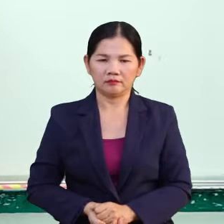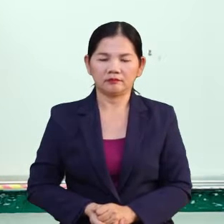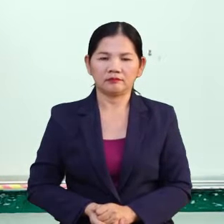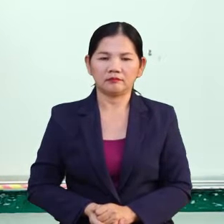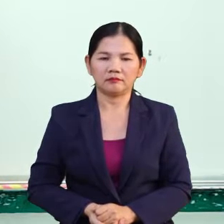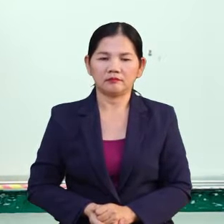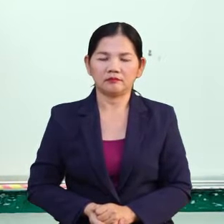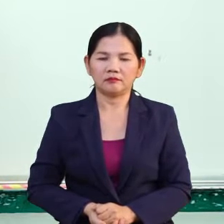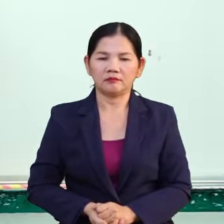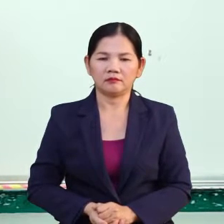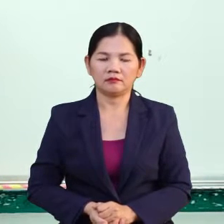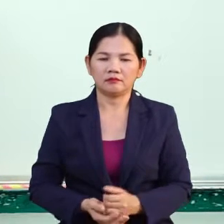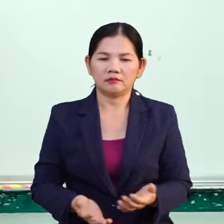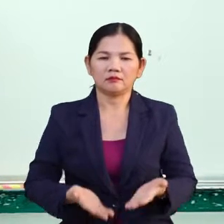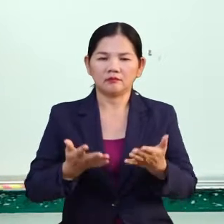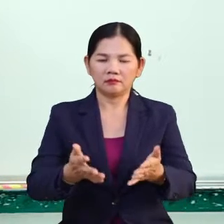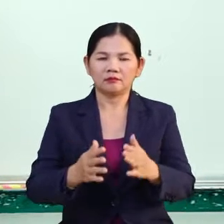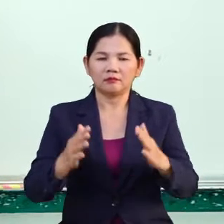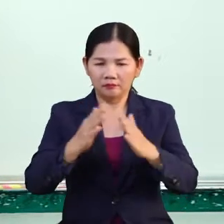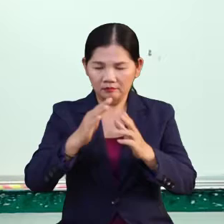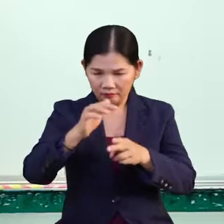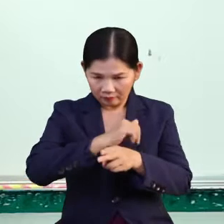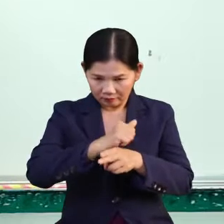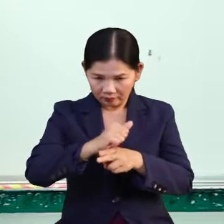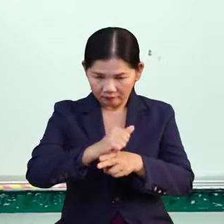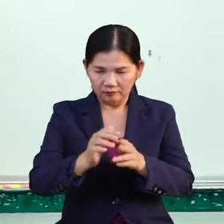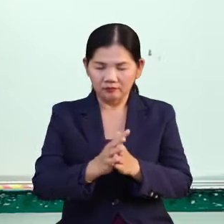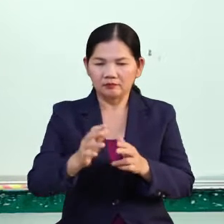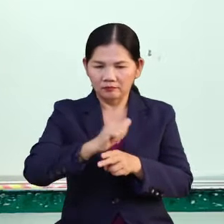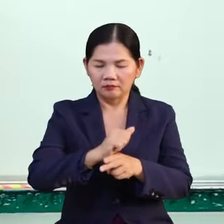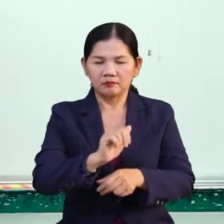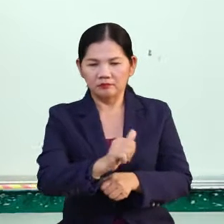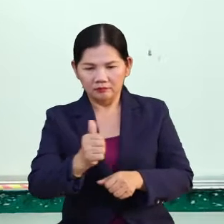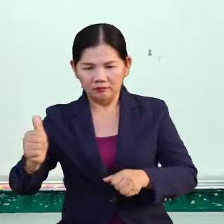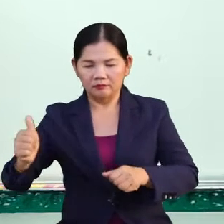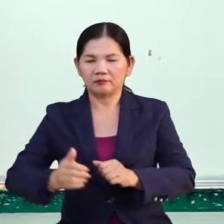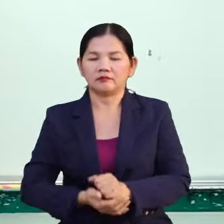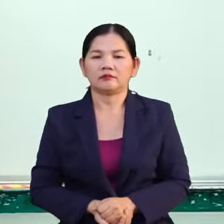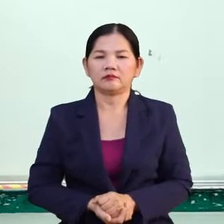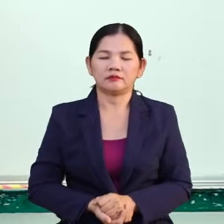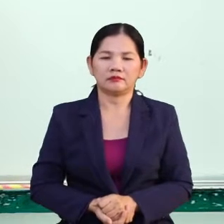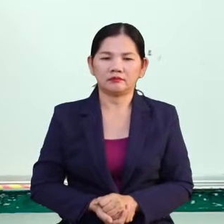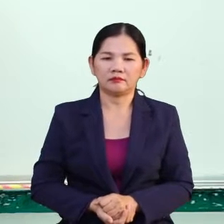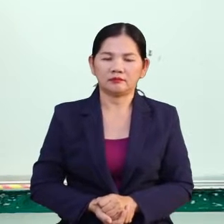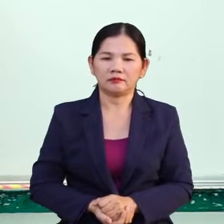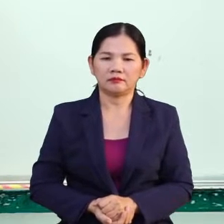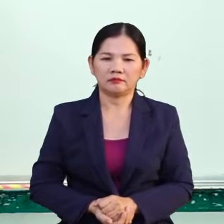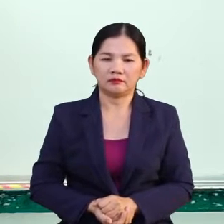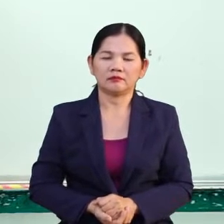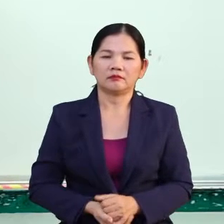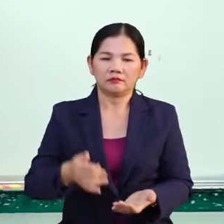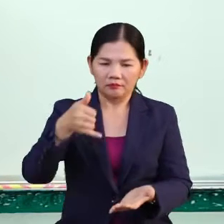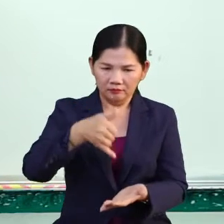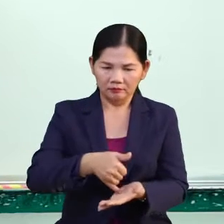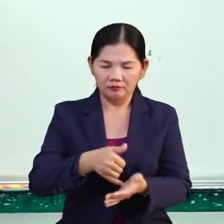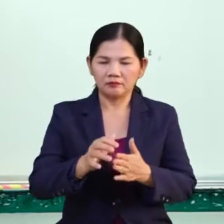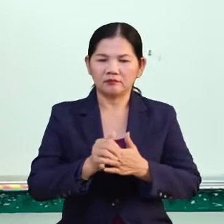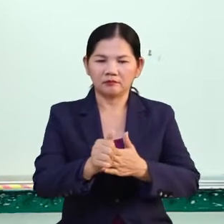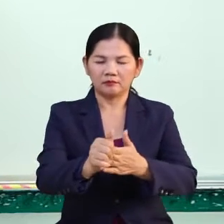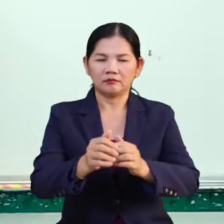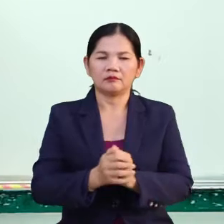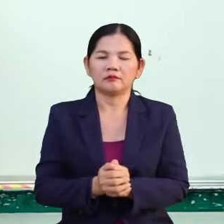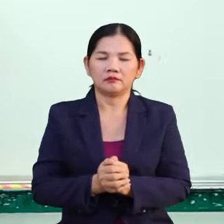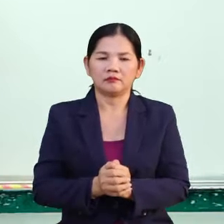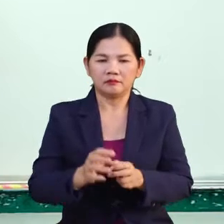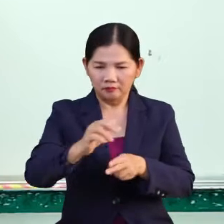ចាអ្នកគ្រូតែងតែដាក់ជាកិច្ចការផ្ទះឬជាលំហាត់ផ្សេងផ្សេងមែនទេកូនចាអញ្ចឹងថ្ងៃនេះអ្នកគ្រូនឹងនាំកូនមក